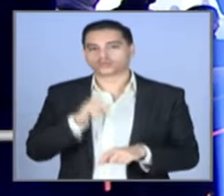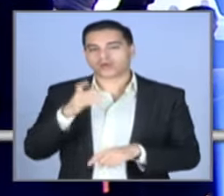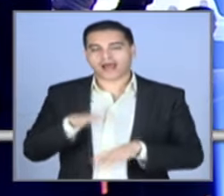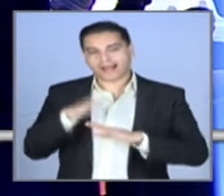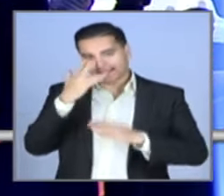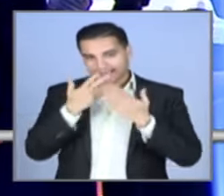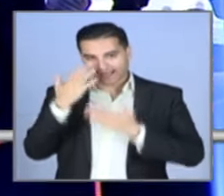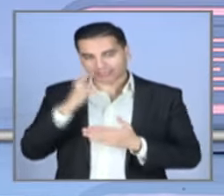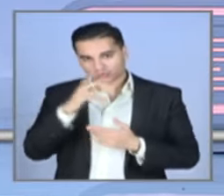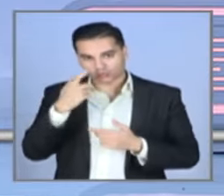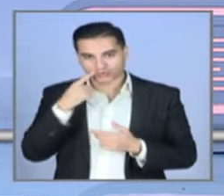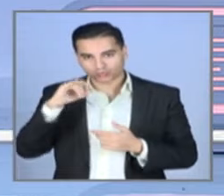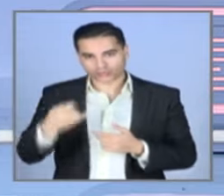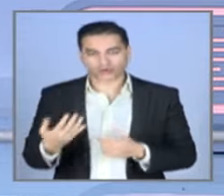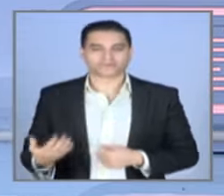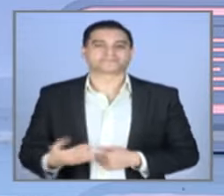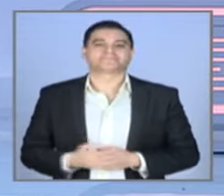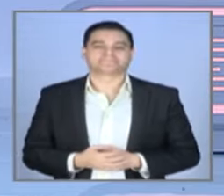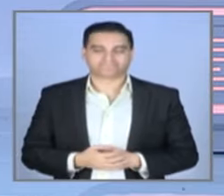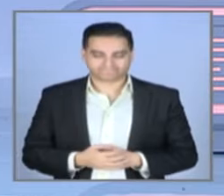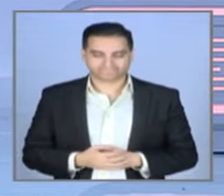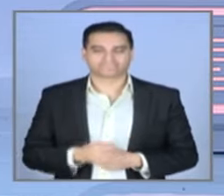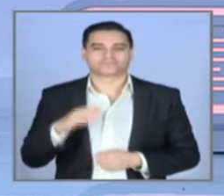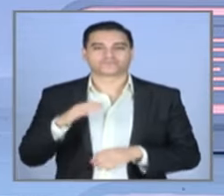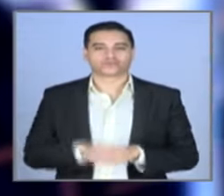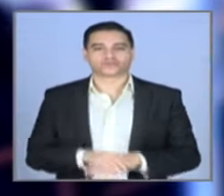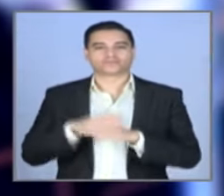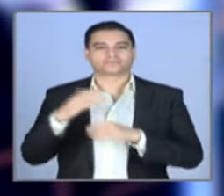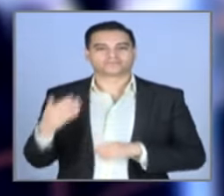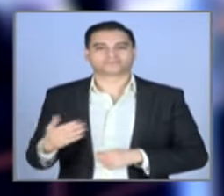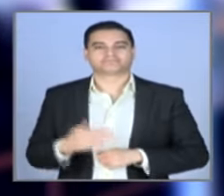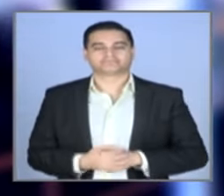التاريخ وهناخد الجوكر صح؟ نص على البازر.